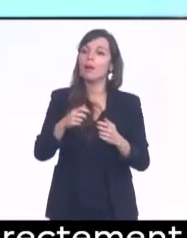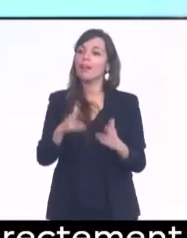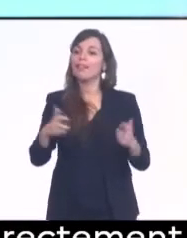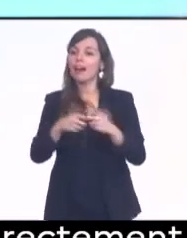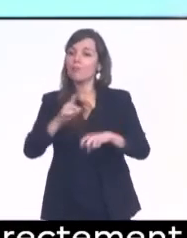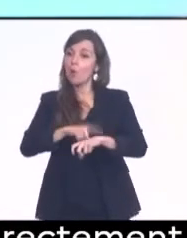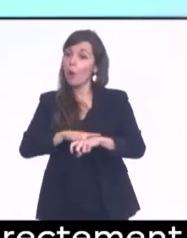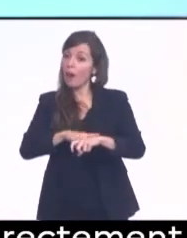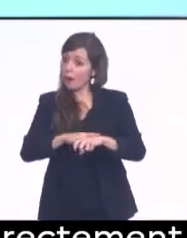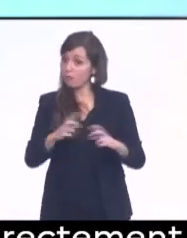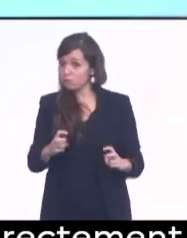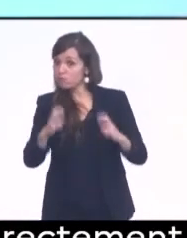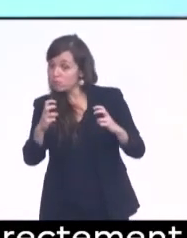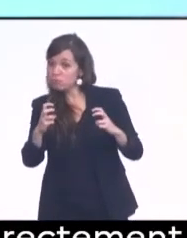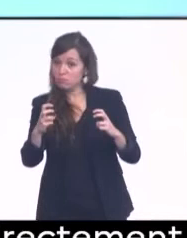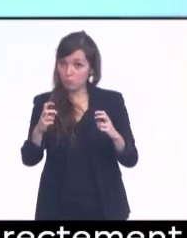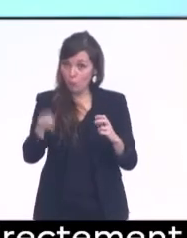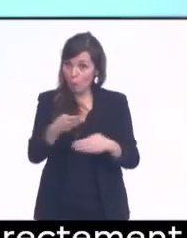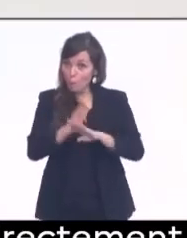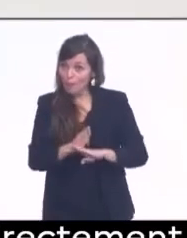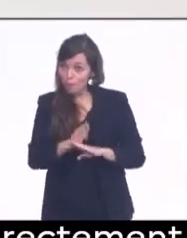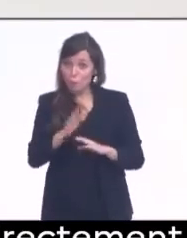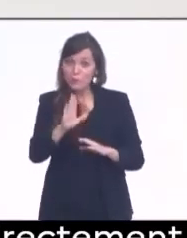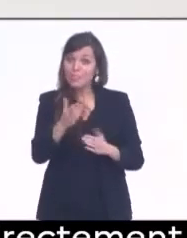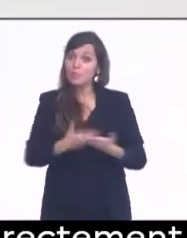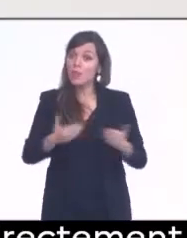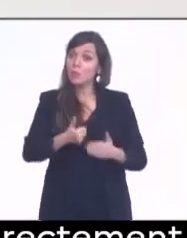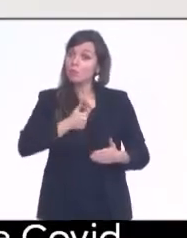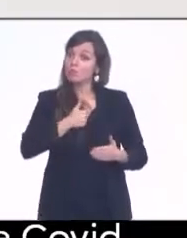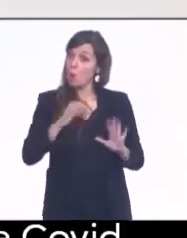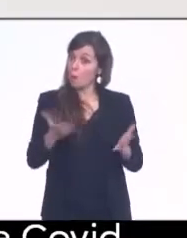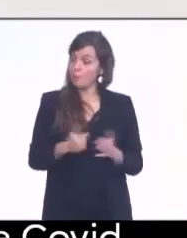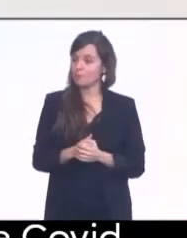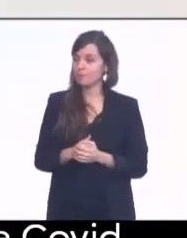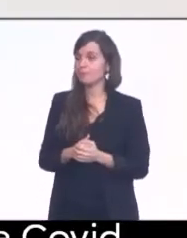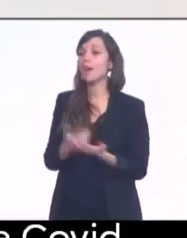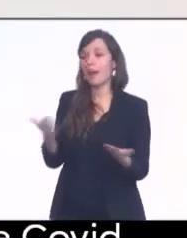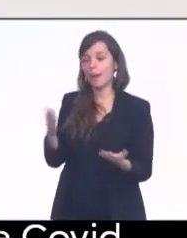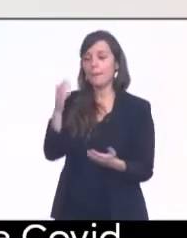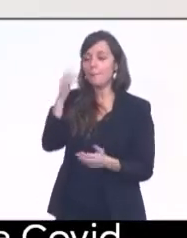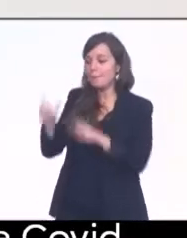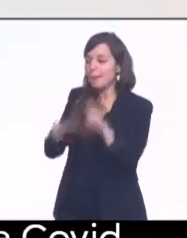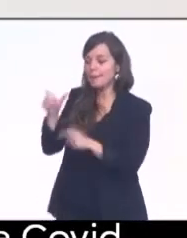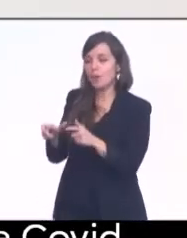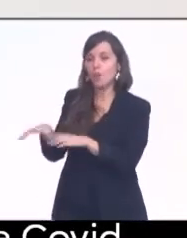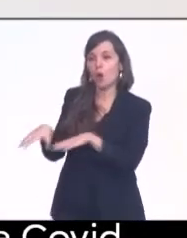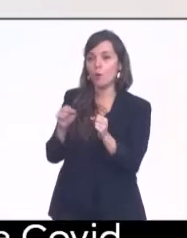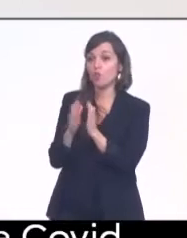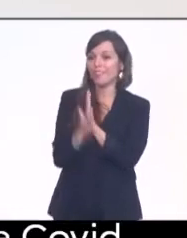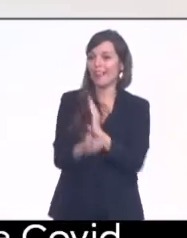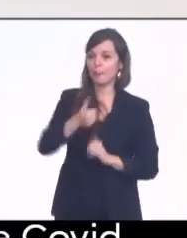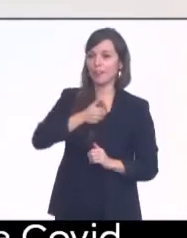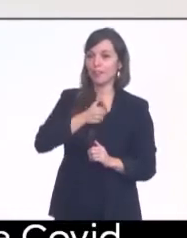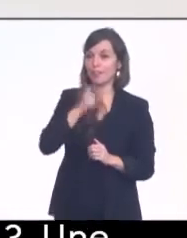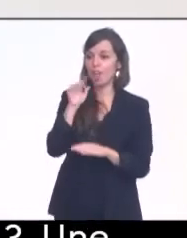emploi direct? Est-ce que c'est prévu? Alors, pour les professionnels qui sont employés directement par les personnes handicapées, qui sont donc